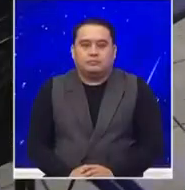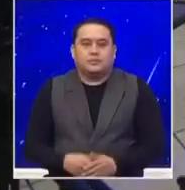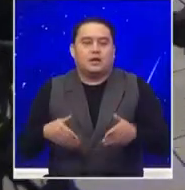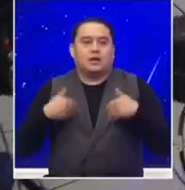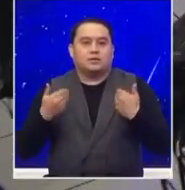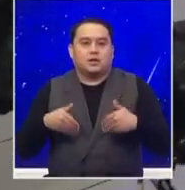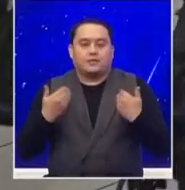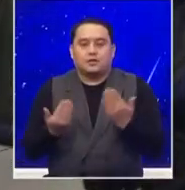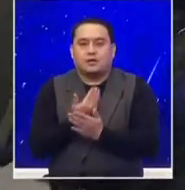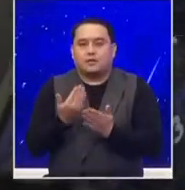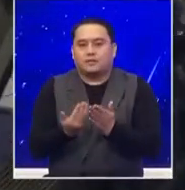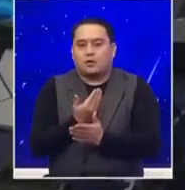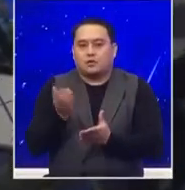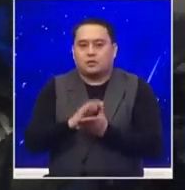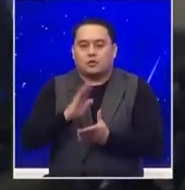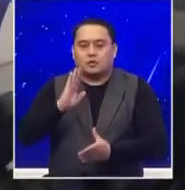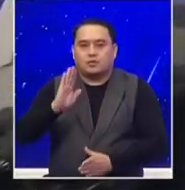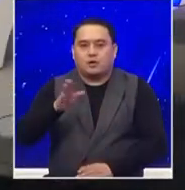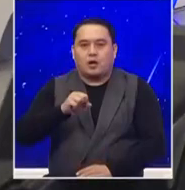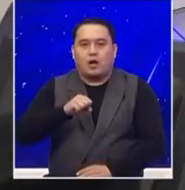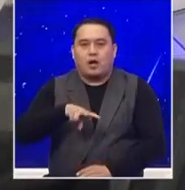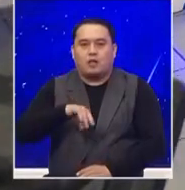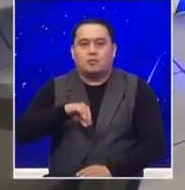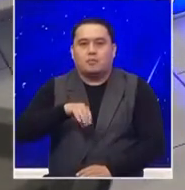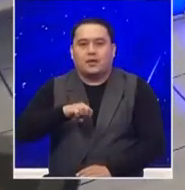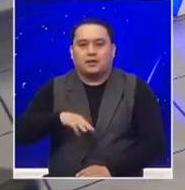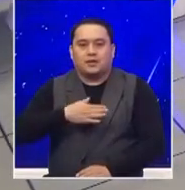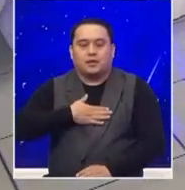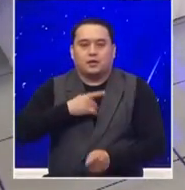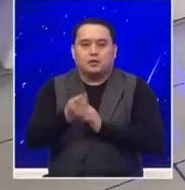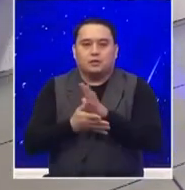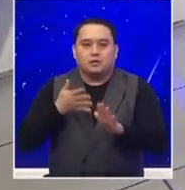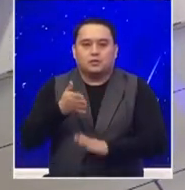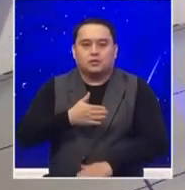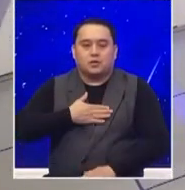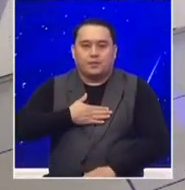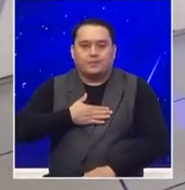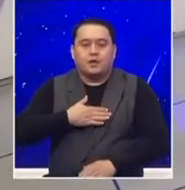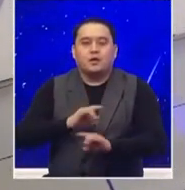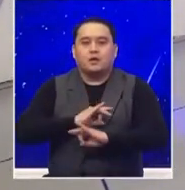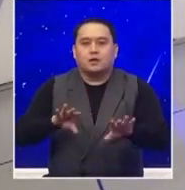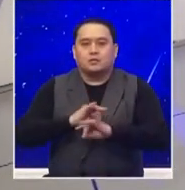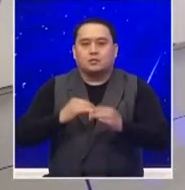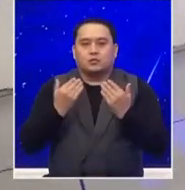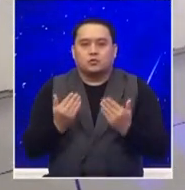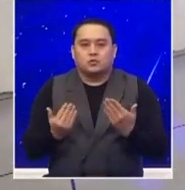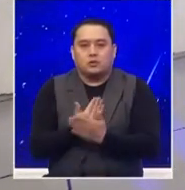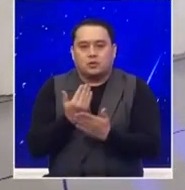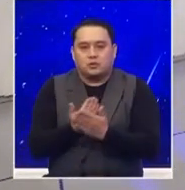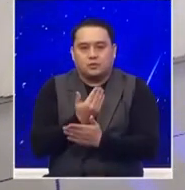Ассаламу алейкум, қадірменді көрермен. Тікелей эфирде жаңалықтар, студияда Алмат Хамид, Сурдармада Марат Жақсылық. Бүгін көретіндеріңіз.